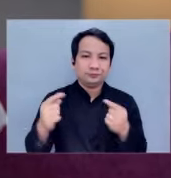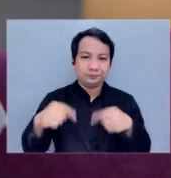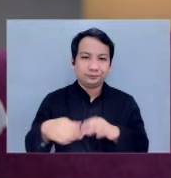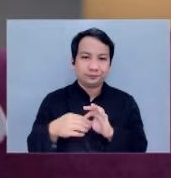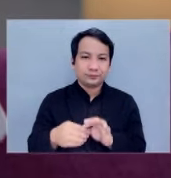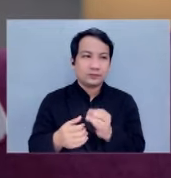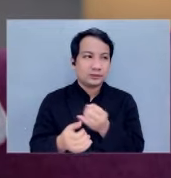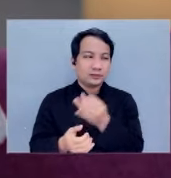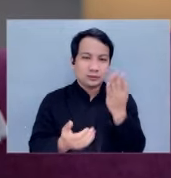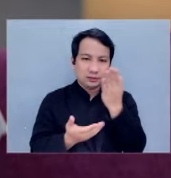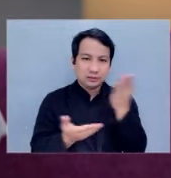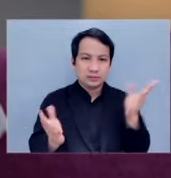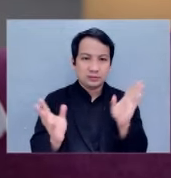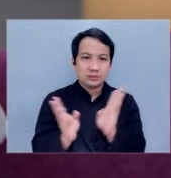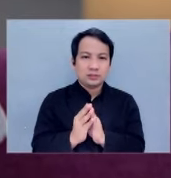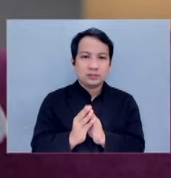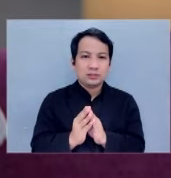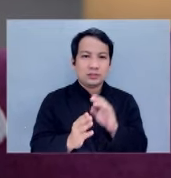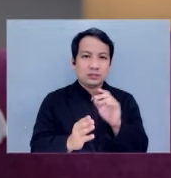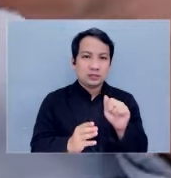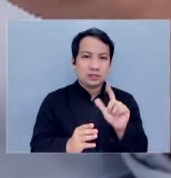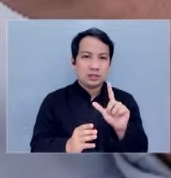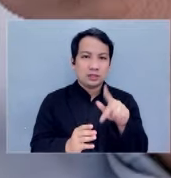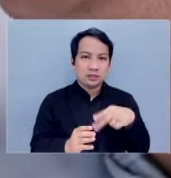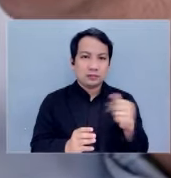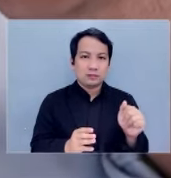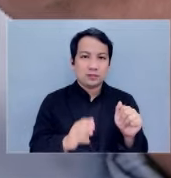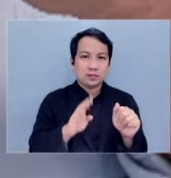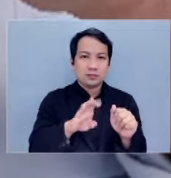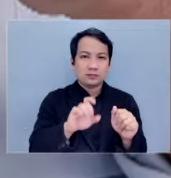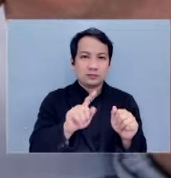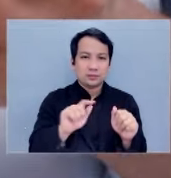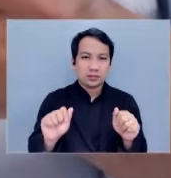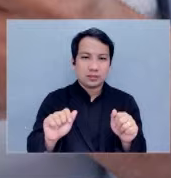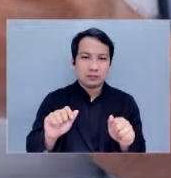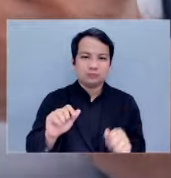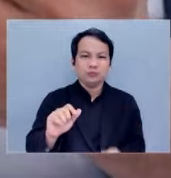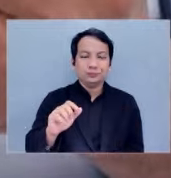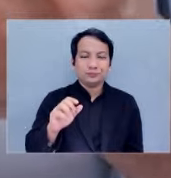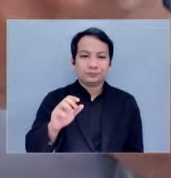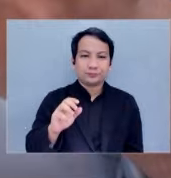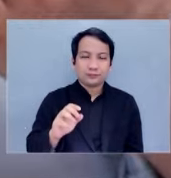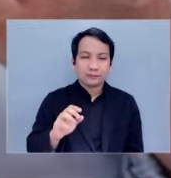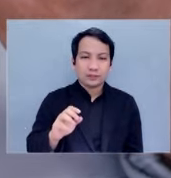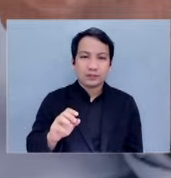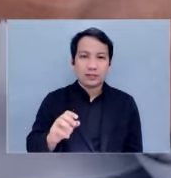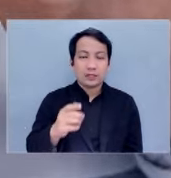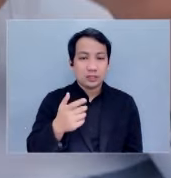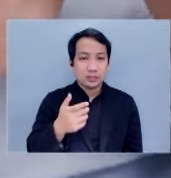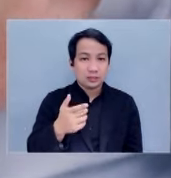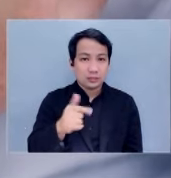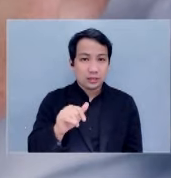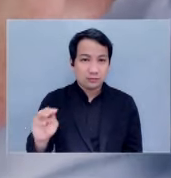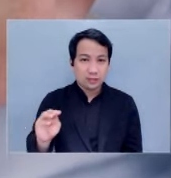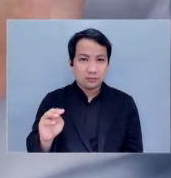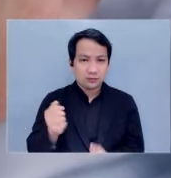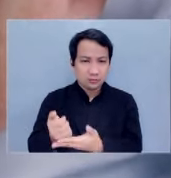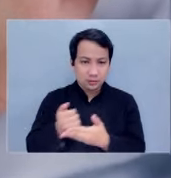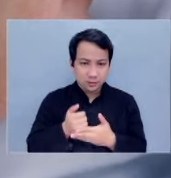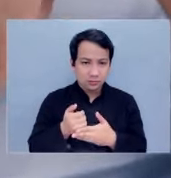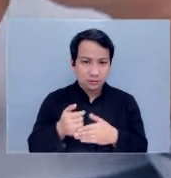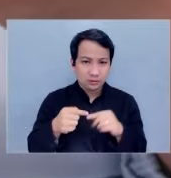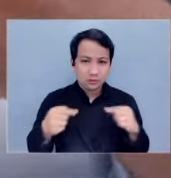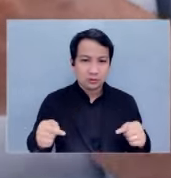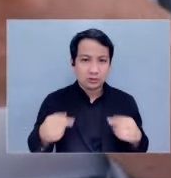pag-aaral suggest that alpha, beta, and gamma nutrients may have anti-inflammatory effects na maaaring makatulong sa pagbawas ng pamamaga